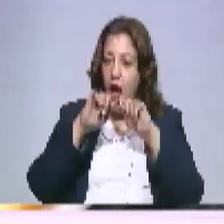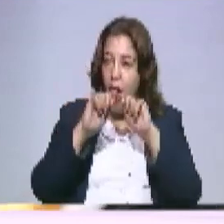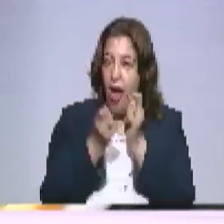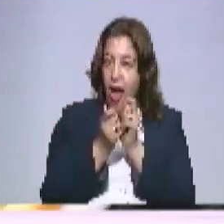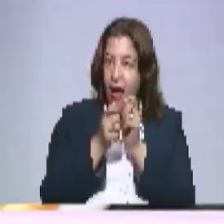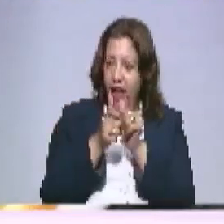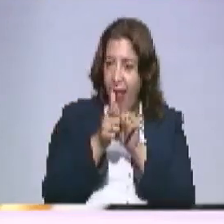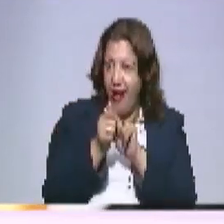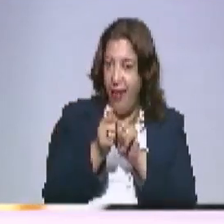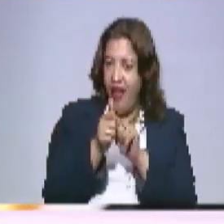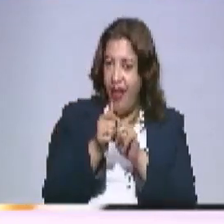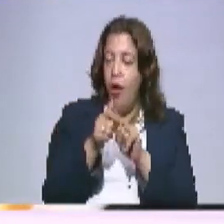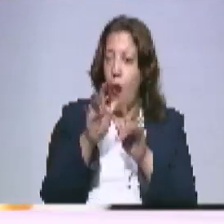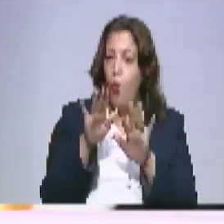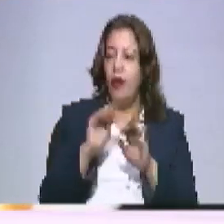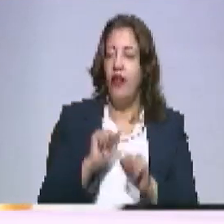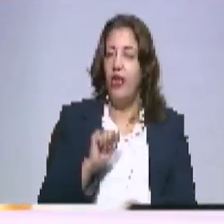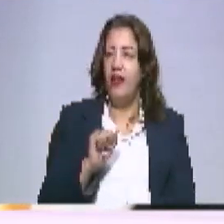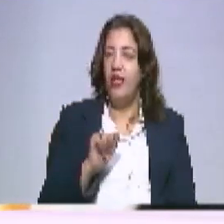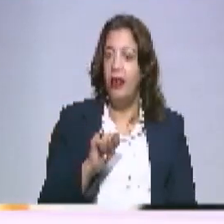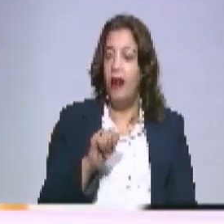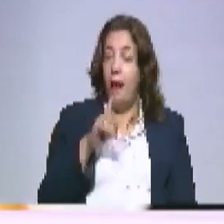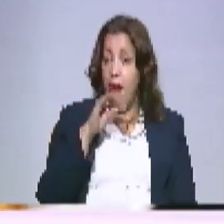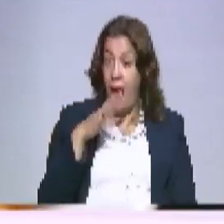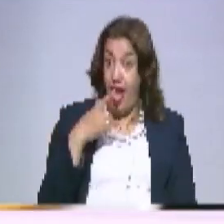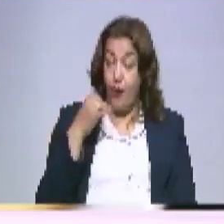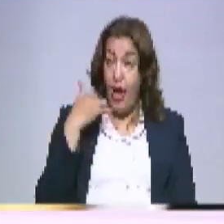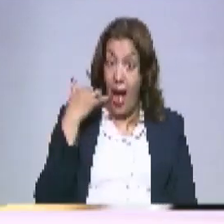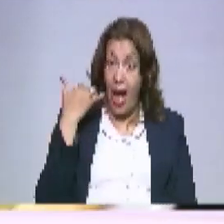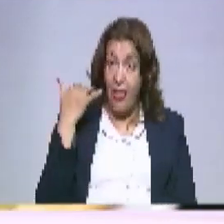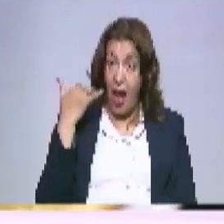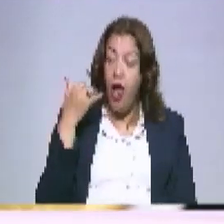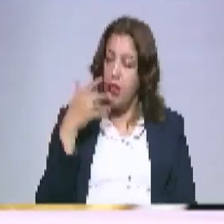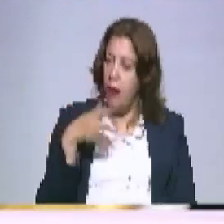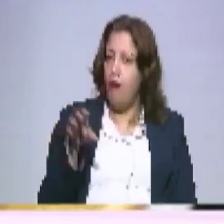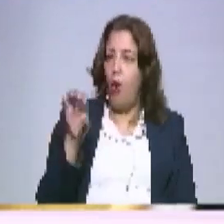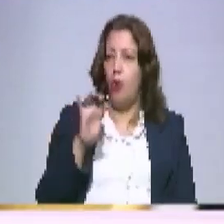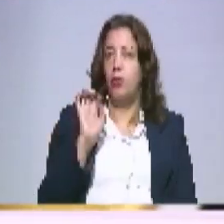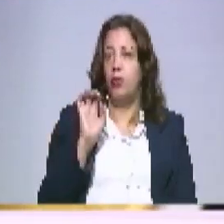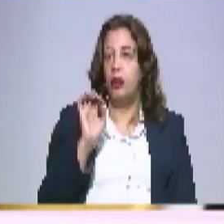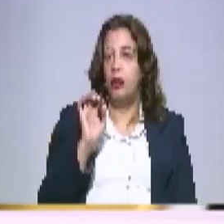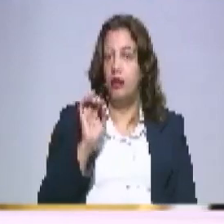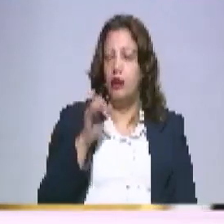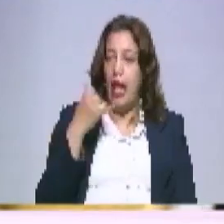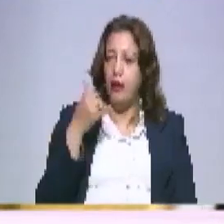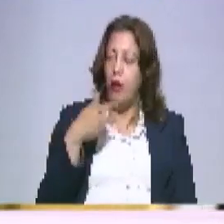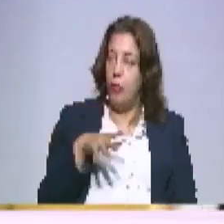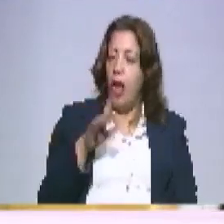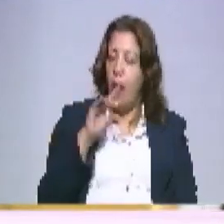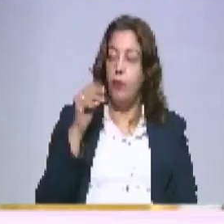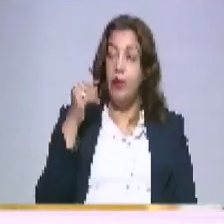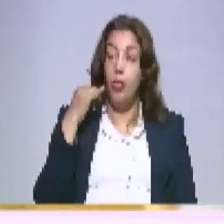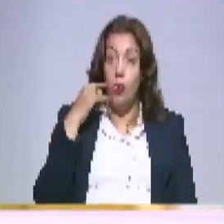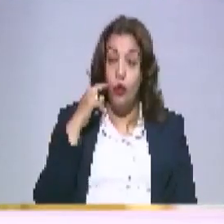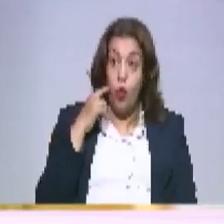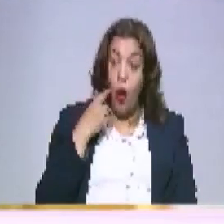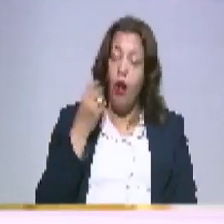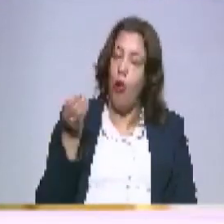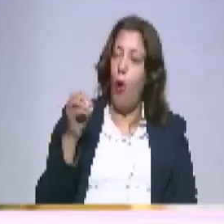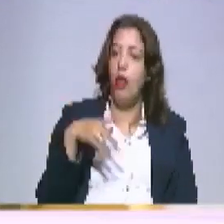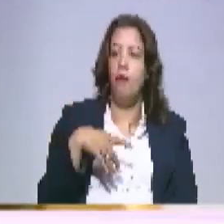وزي ما احنا قلنا بقى اللي عايز عسل يبتدي يحط من دلوقتي، احنا حمرناها اهي مش قوي. عايز بالعسل حط بالعسل، عايز بالسكر حط